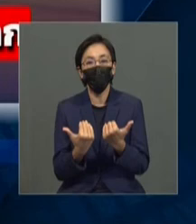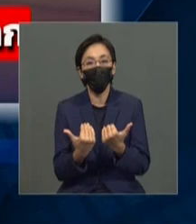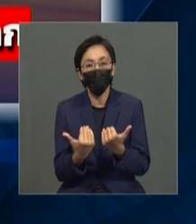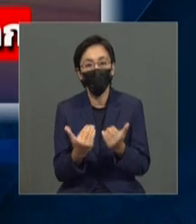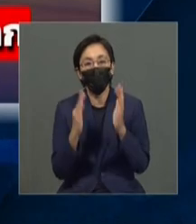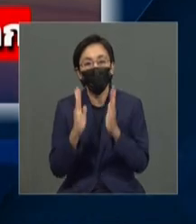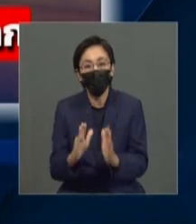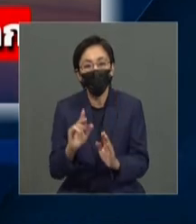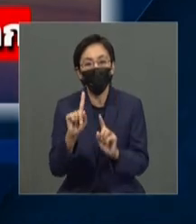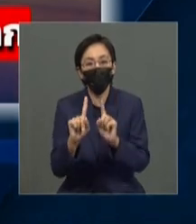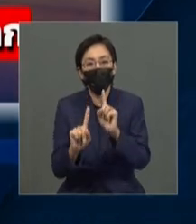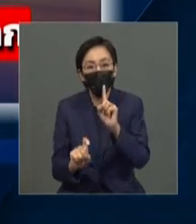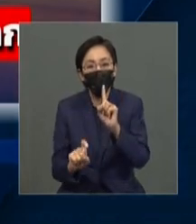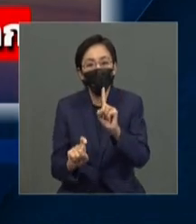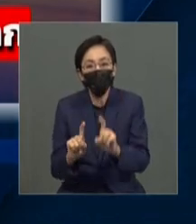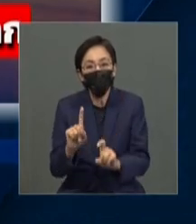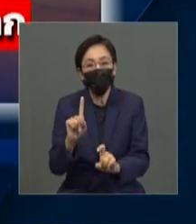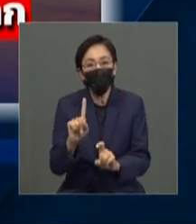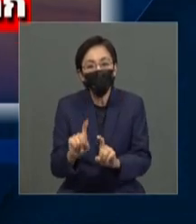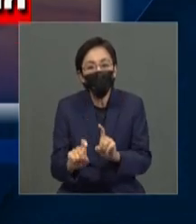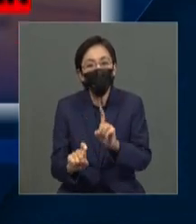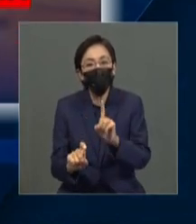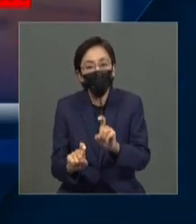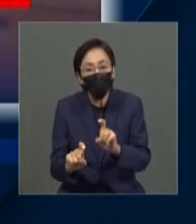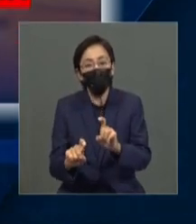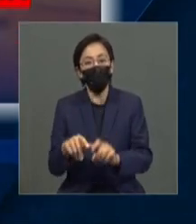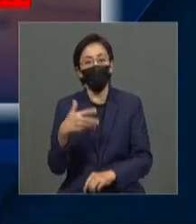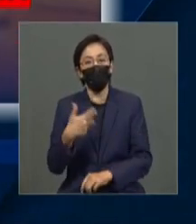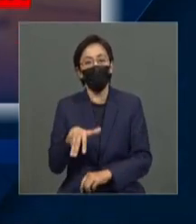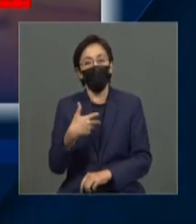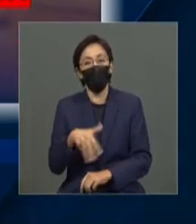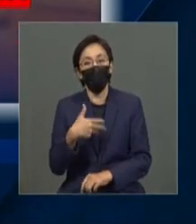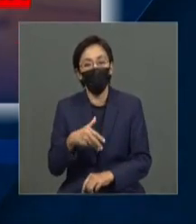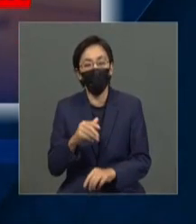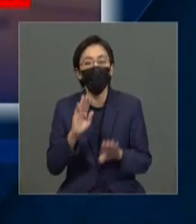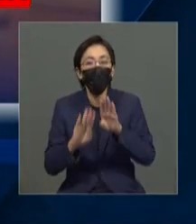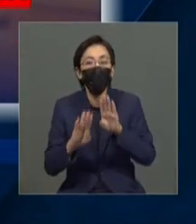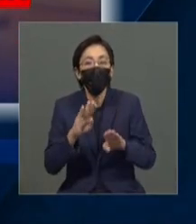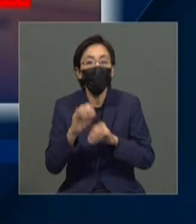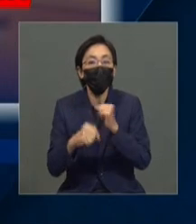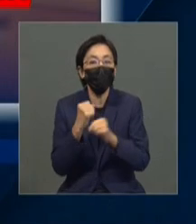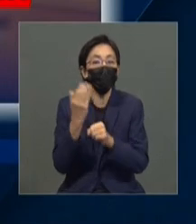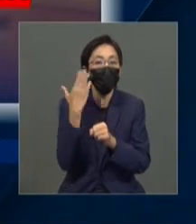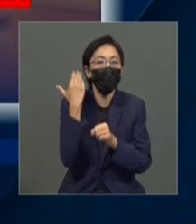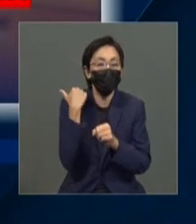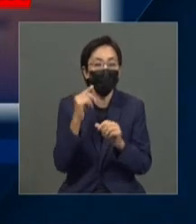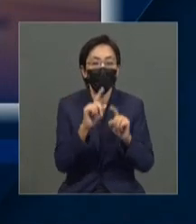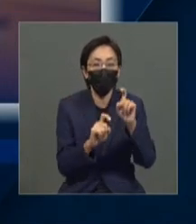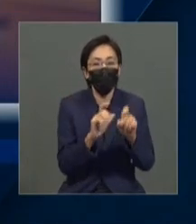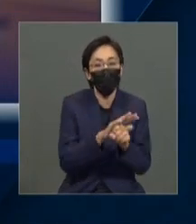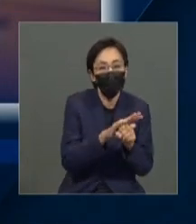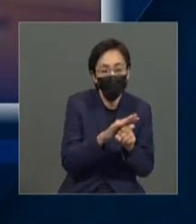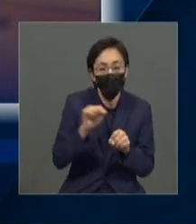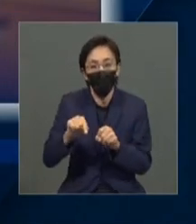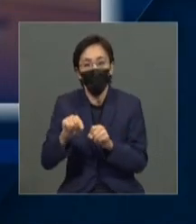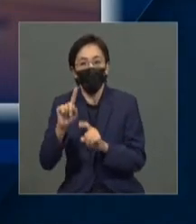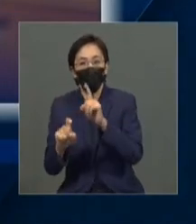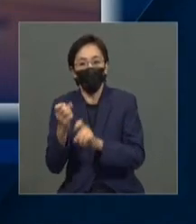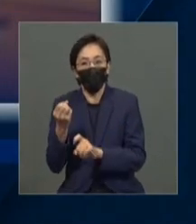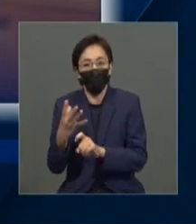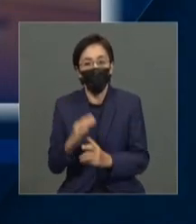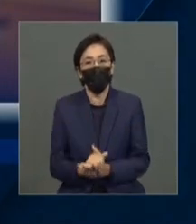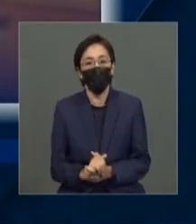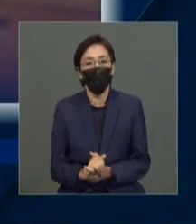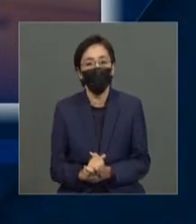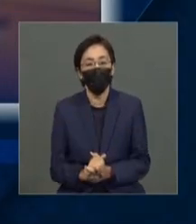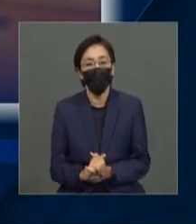การสูญเสียชีวิตเนี่ยค่อนข้างที่จะมากถ้าเปรียบเทียบกับในอดีตที่ผ่านมาหรือถ้าพูดเฉลี่ยง่ายๆก็